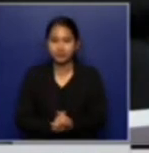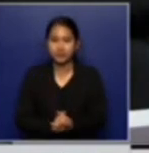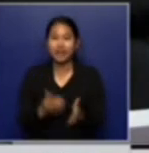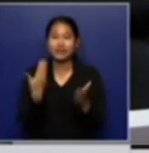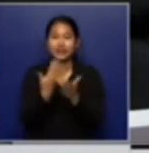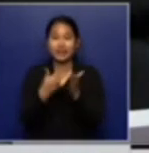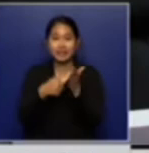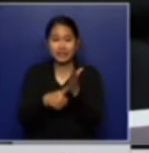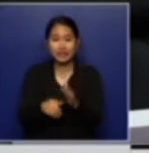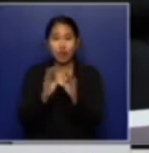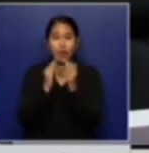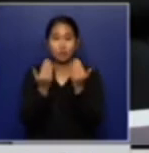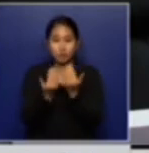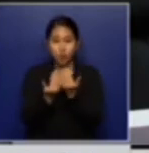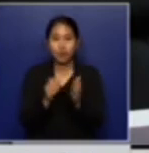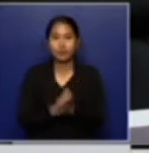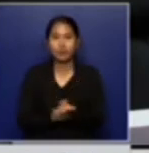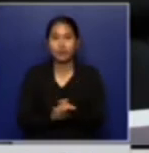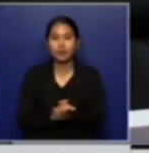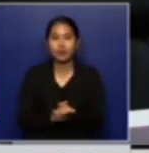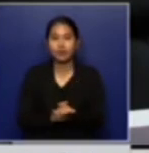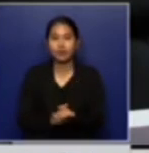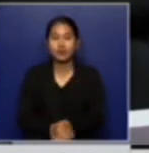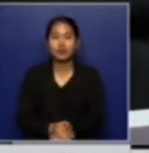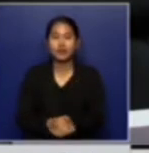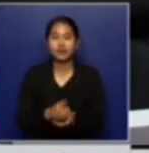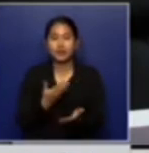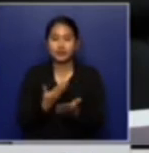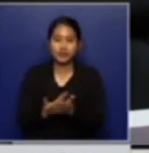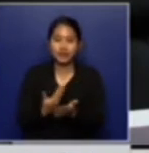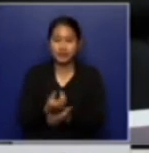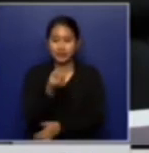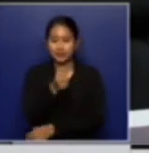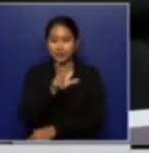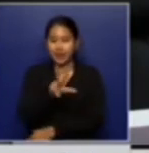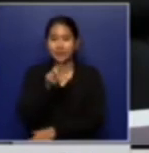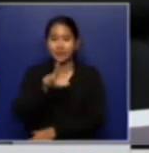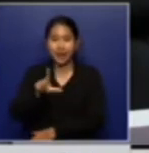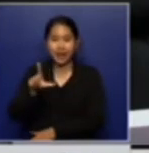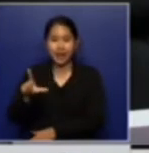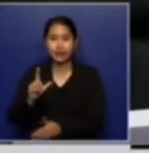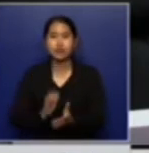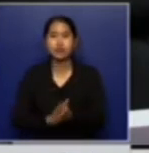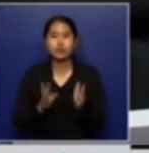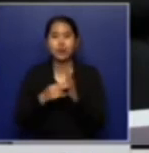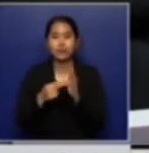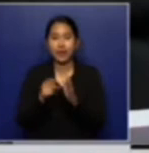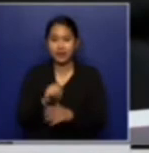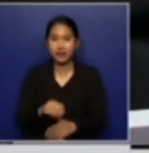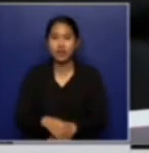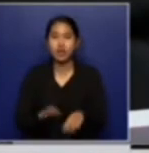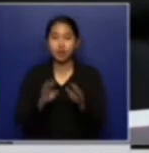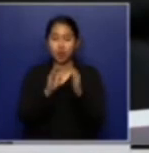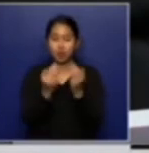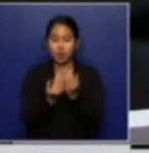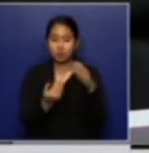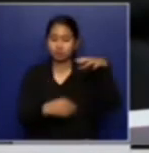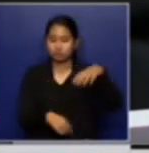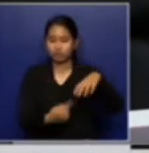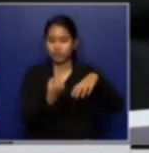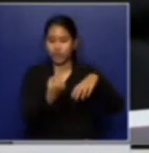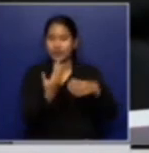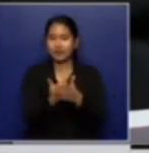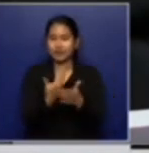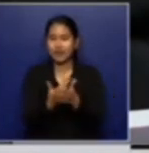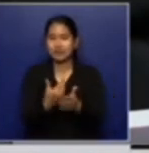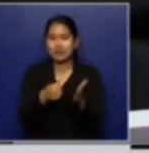ยตก13ล้านล้านอย่างเงี้ยท่านประธานครับตกครัวเรือนหนึ่งไม่ต่ำกว่า2ถึง3แสนบ